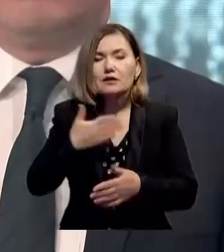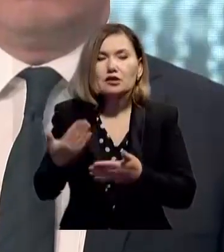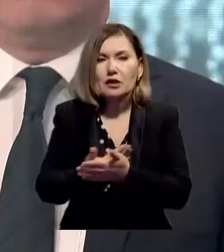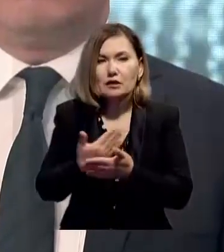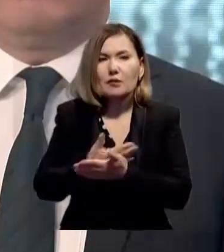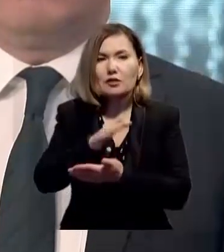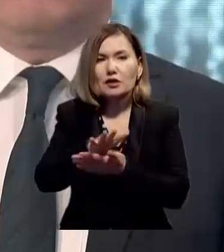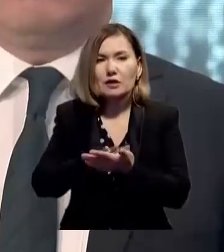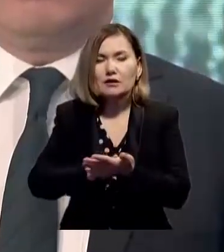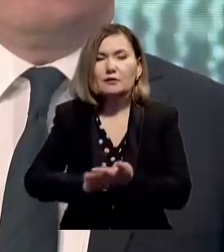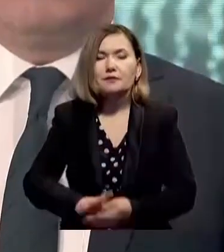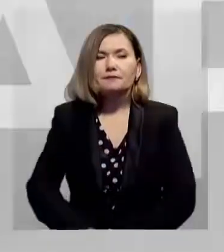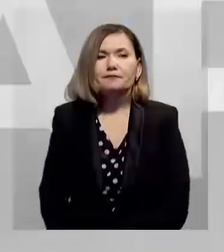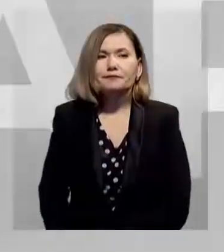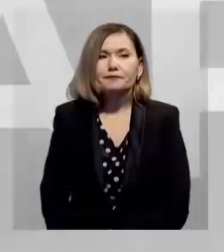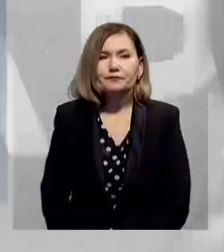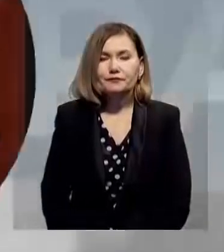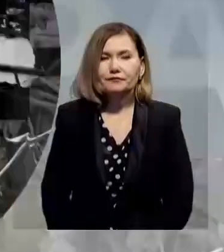одан әрі жалғастыратын боламыз.